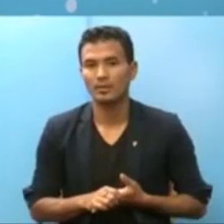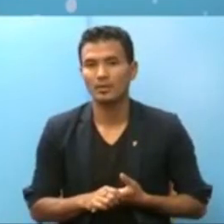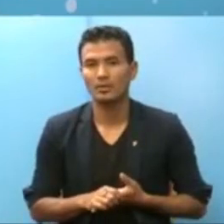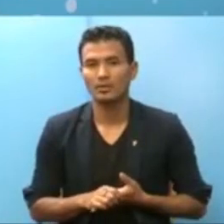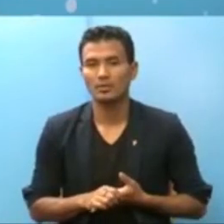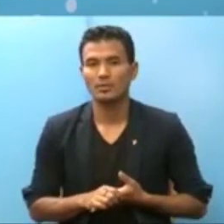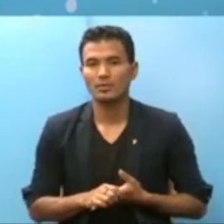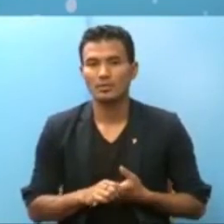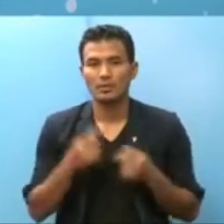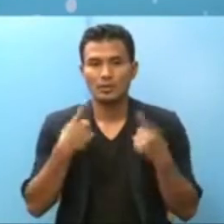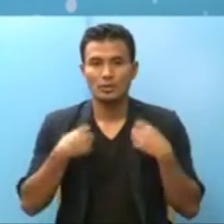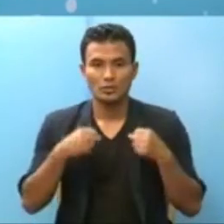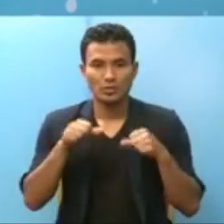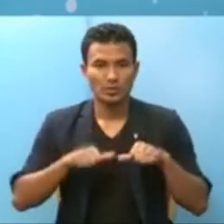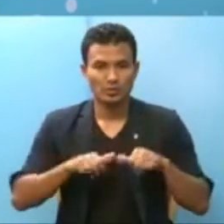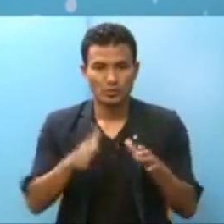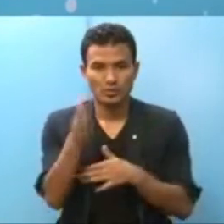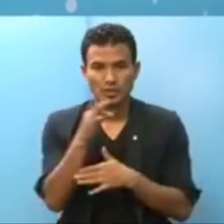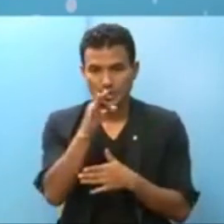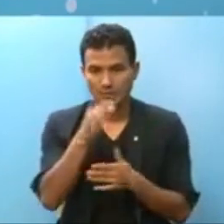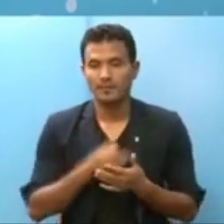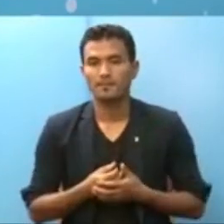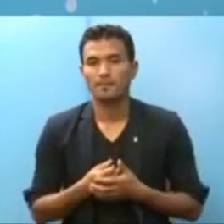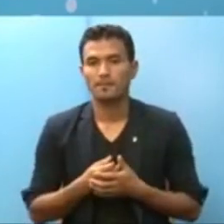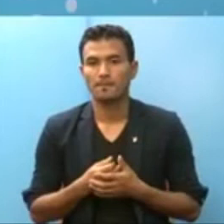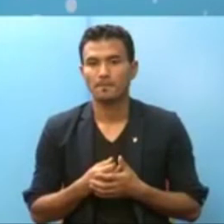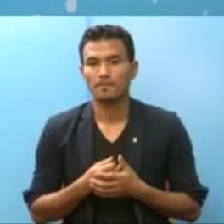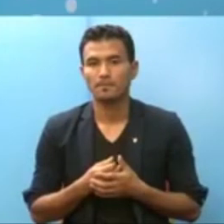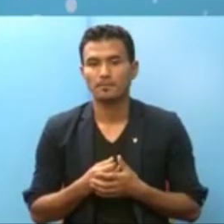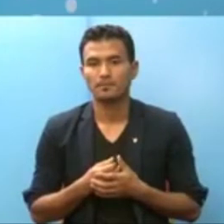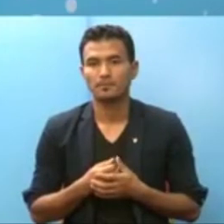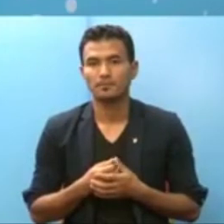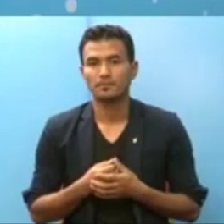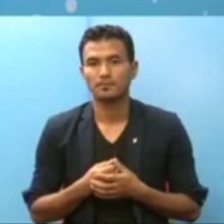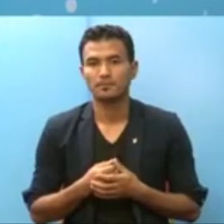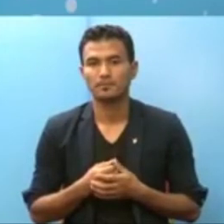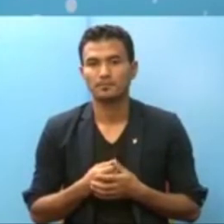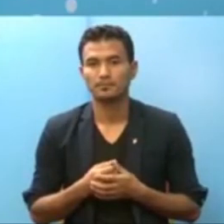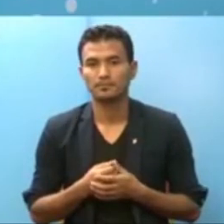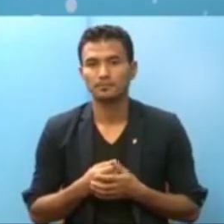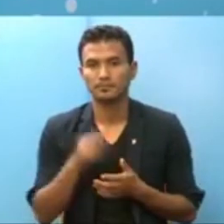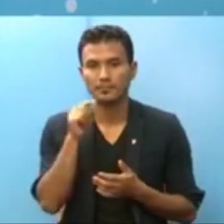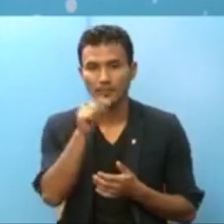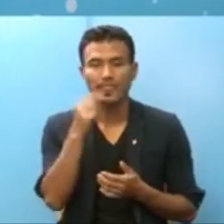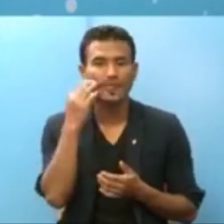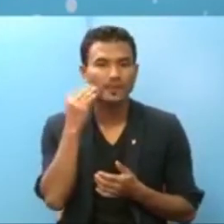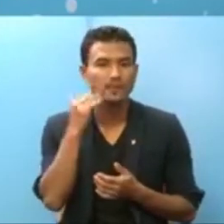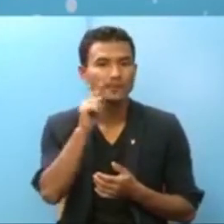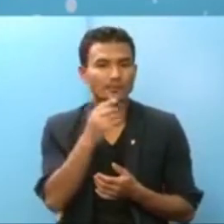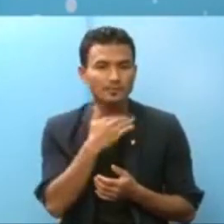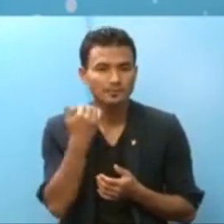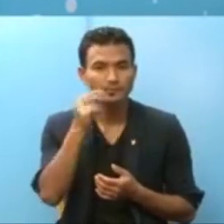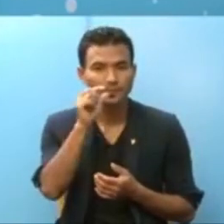स्वास्त्य तथा जन्संख्या मंत्राले उप्त महिलाको